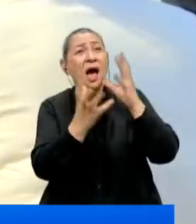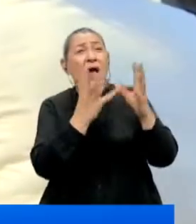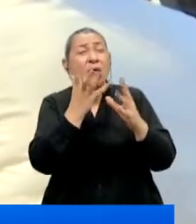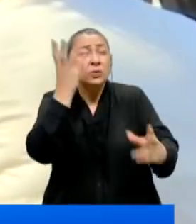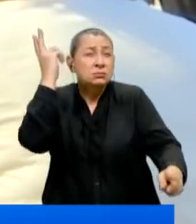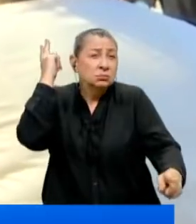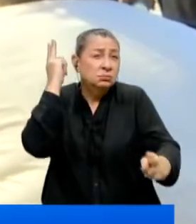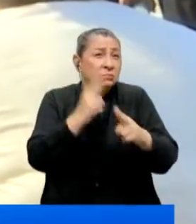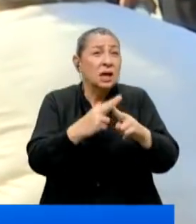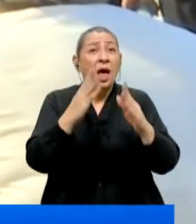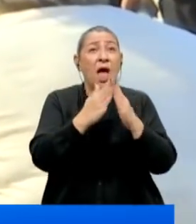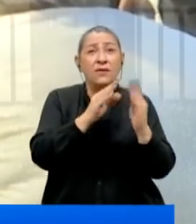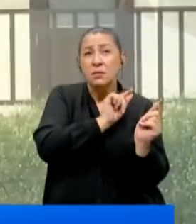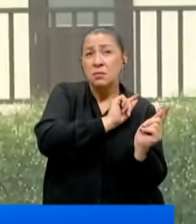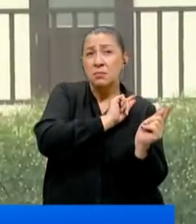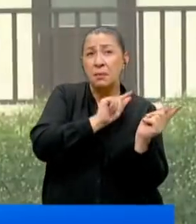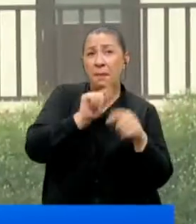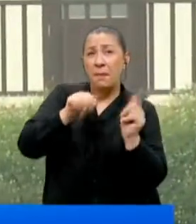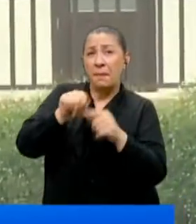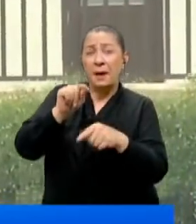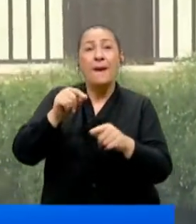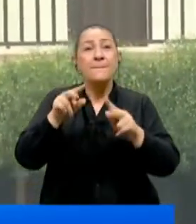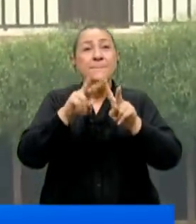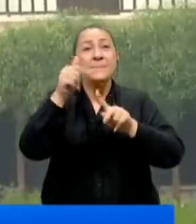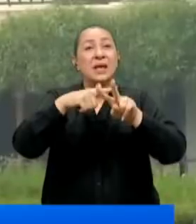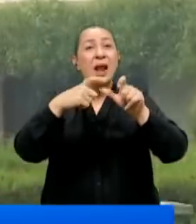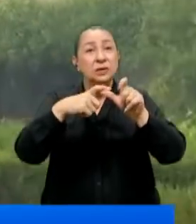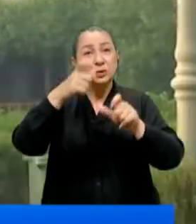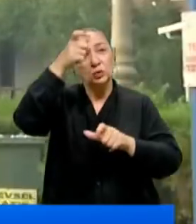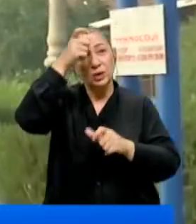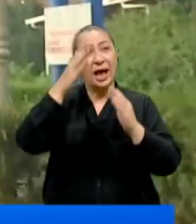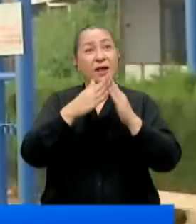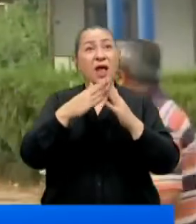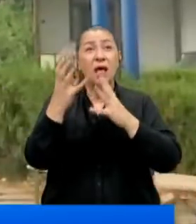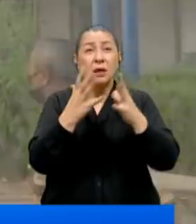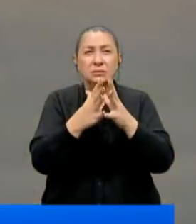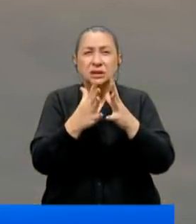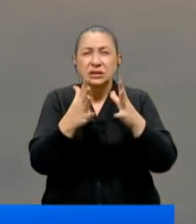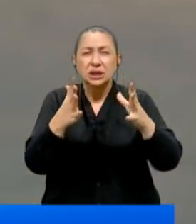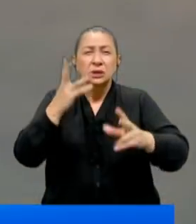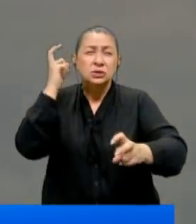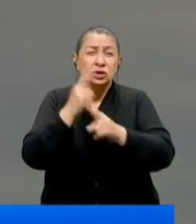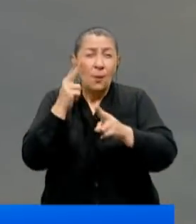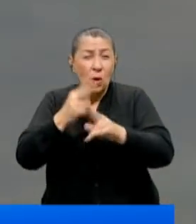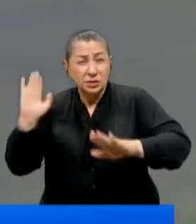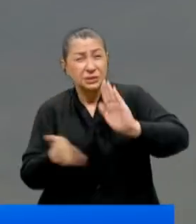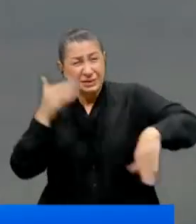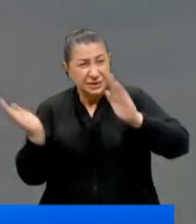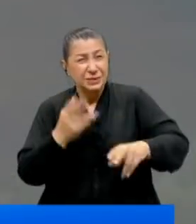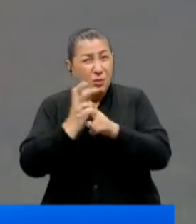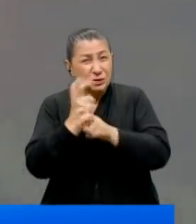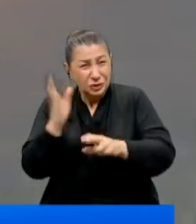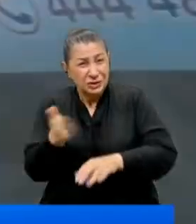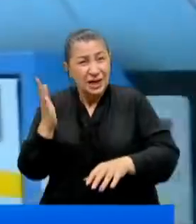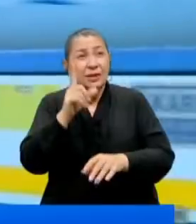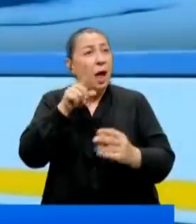kısa sürede sitedeki evleri sardı. Milas Türk evlerinde yangın giderek büyüdü. Tahliye için zamanla yarış başladı. Tek